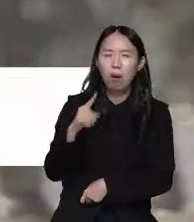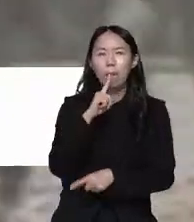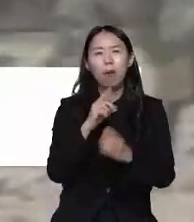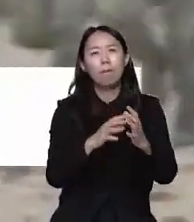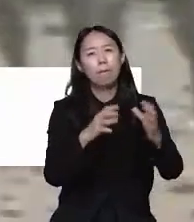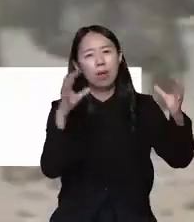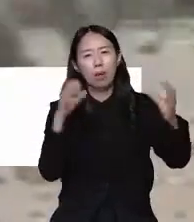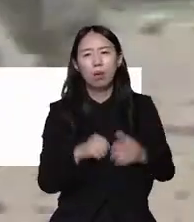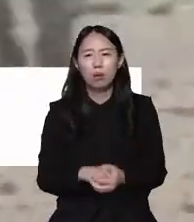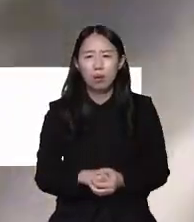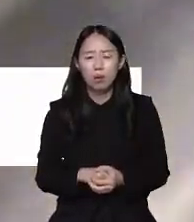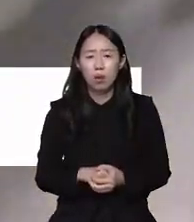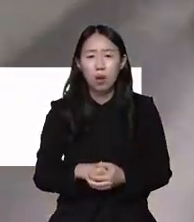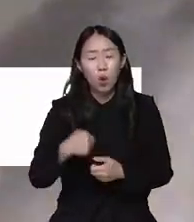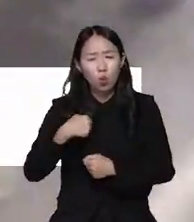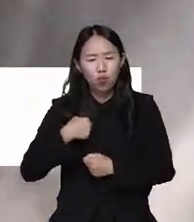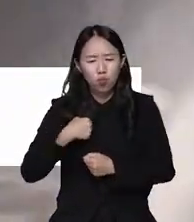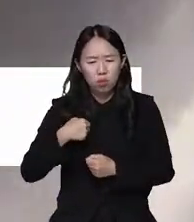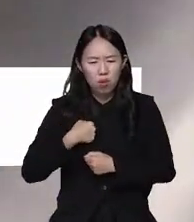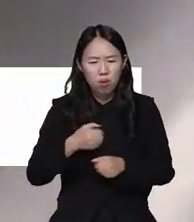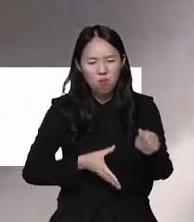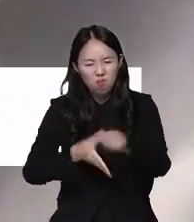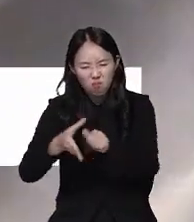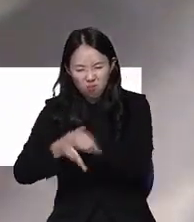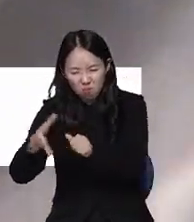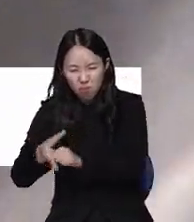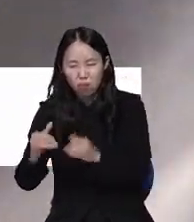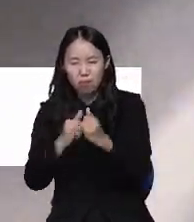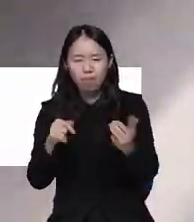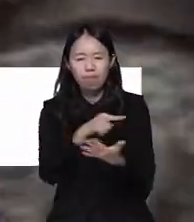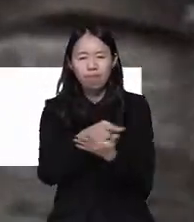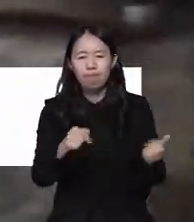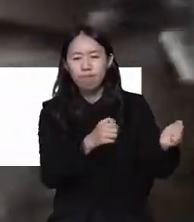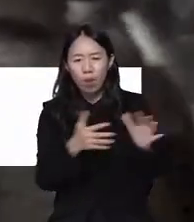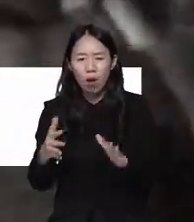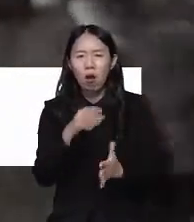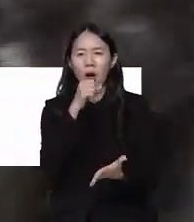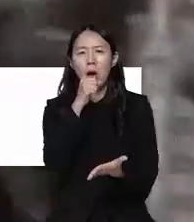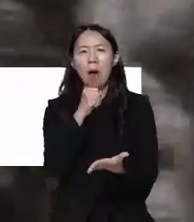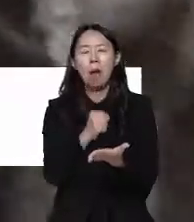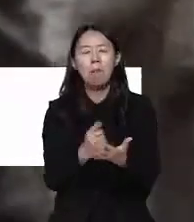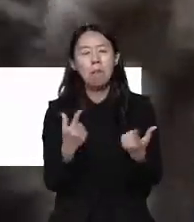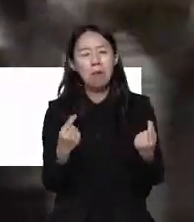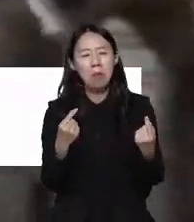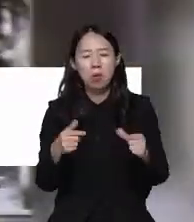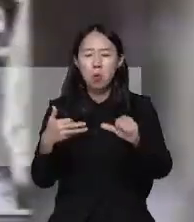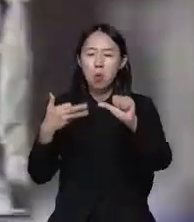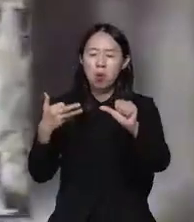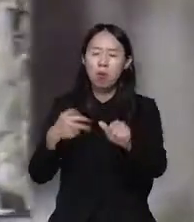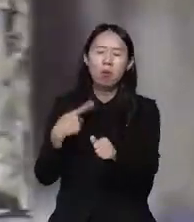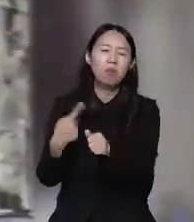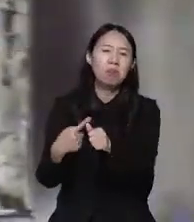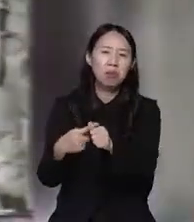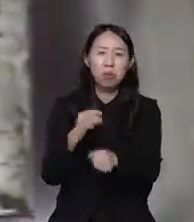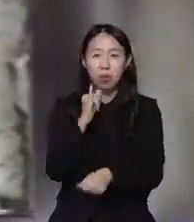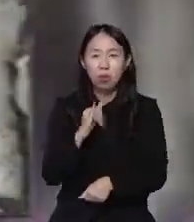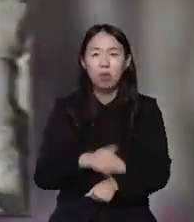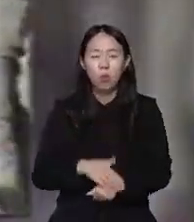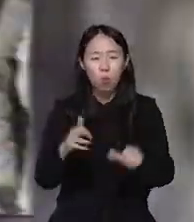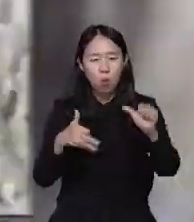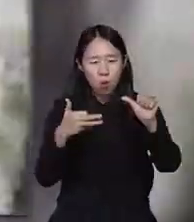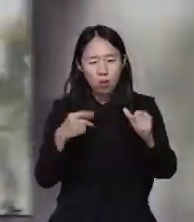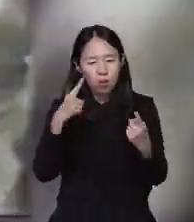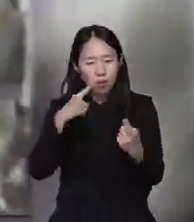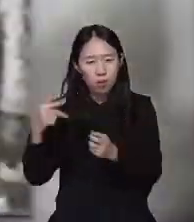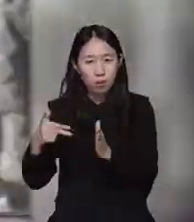일으켰습니다. 또 군인의 무차별 진압과 시민 학살을 정당화하면서 5.18을 조롱했습니다. 5.18